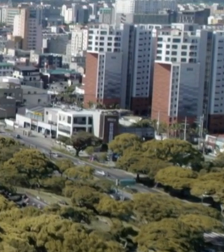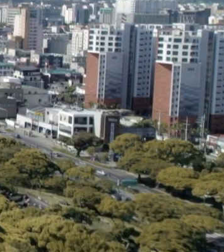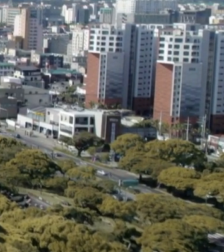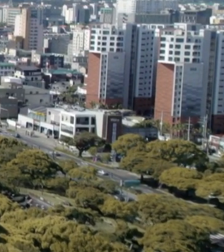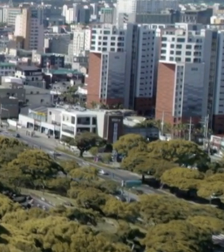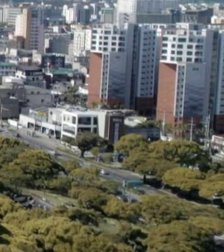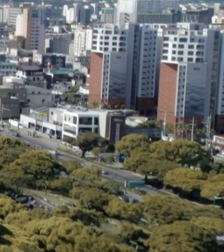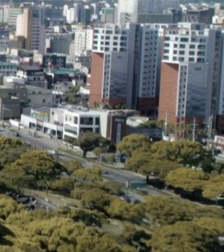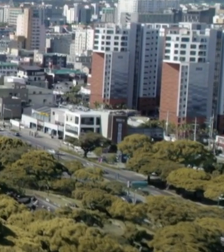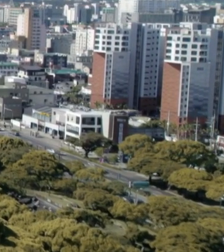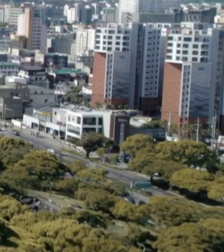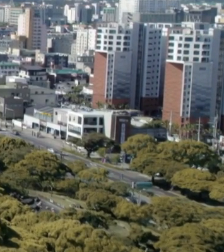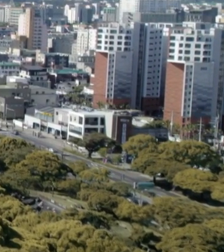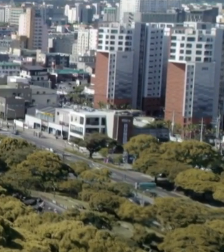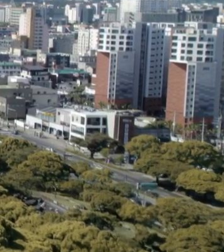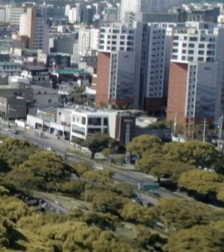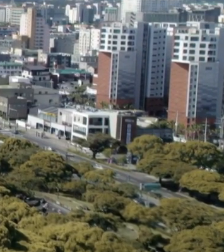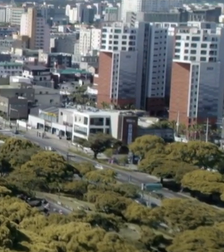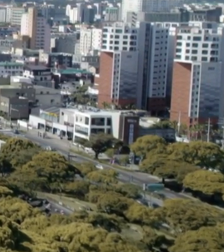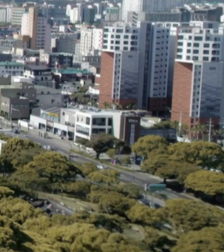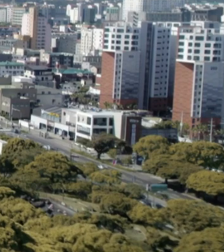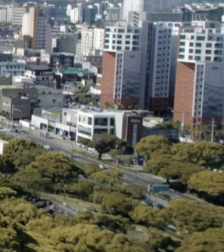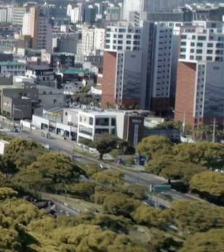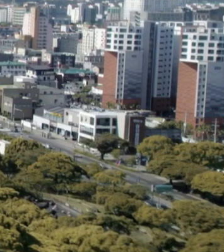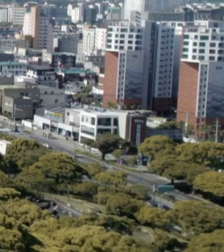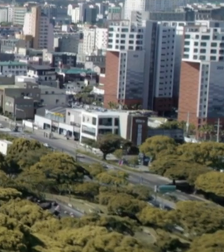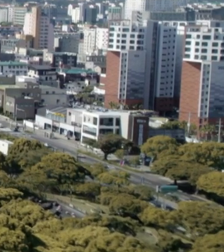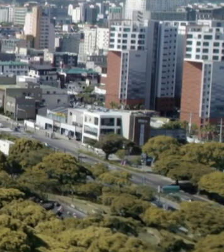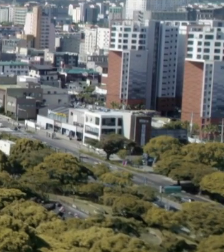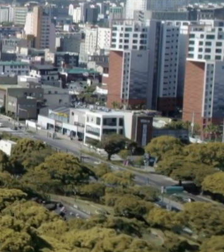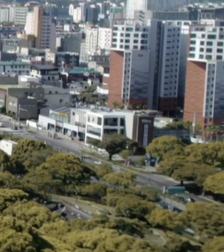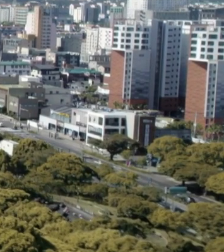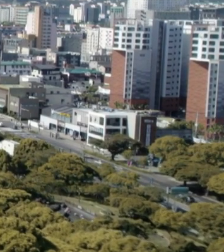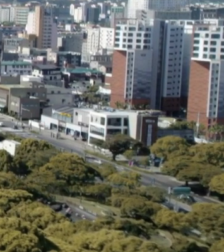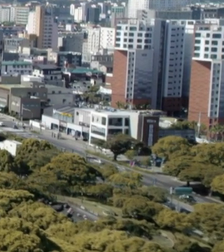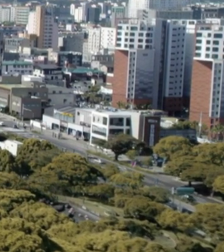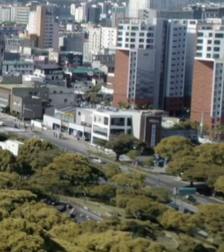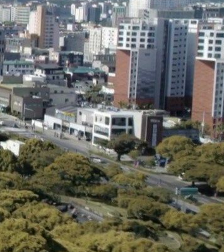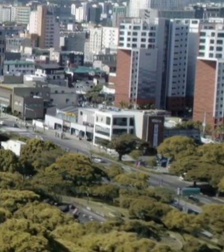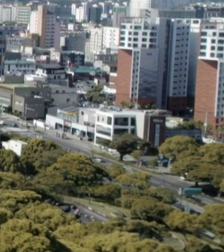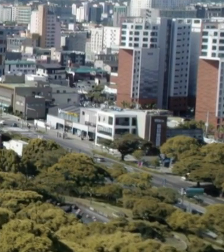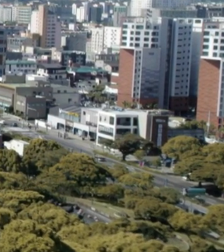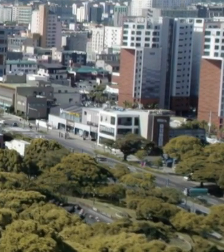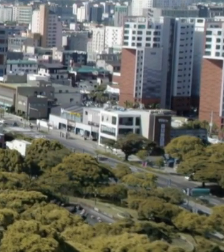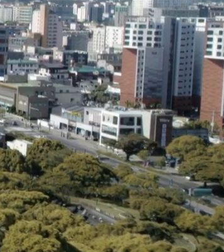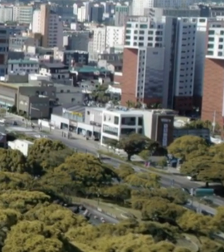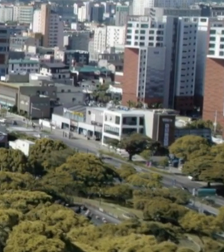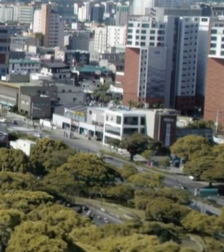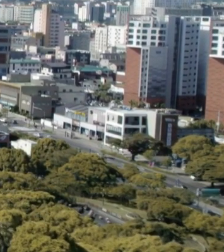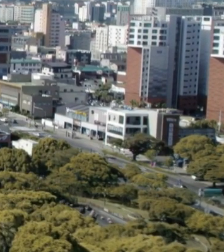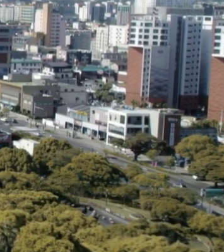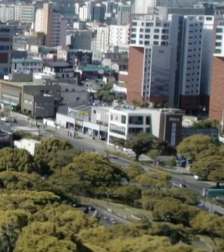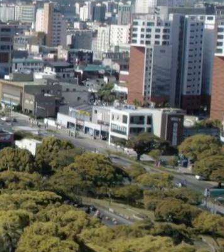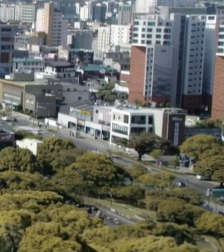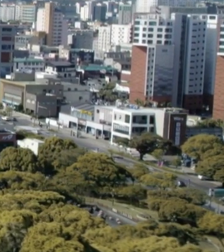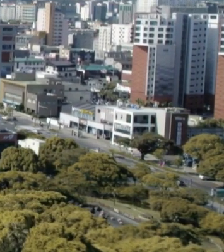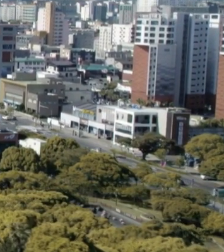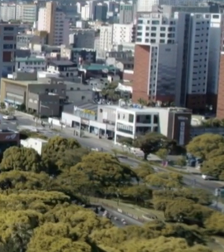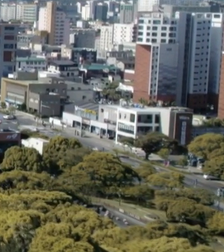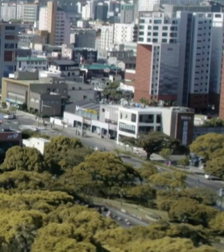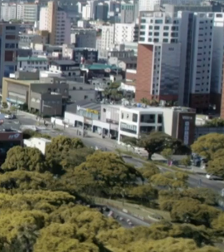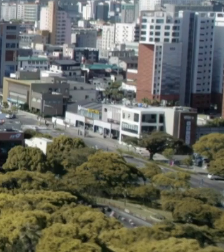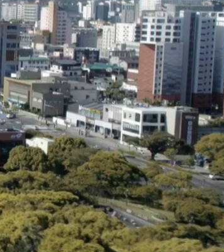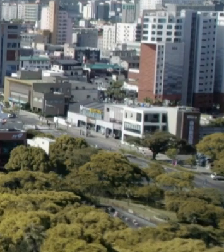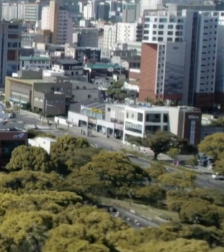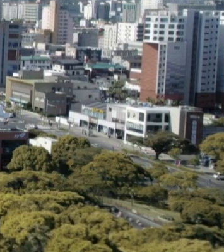주요 뉴스입니다. 제19회 평화와 번영을 위한 제주 포럼이 더 나은 세상을 위한 협력을 주제로 5월